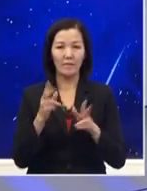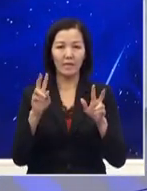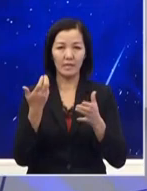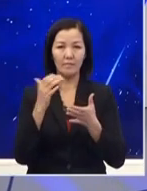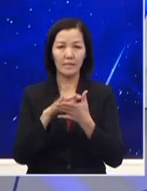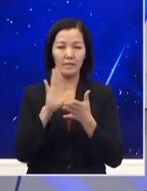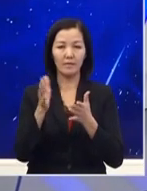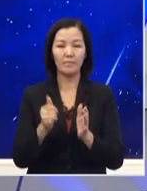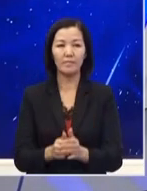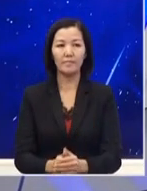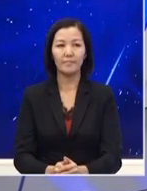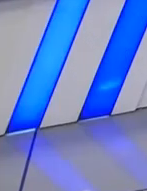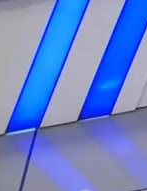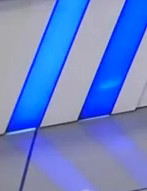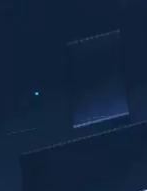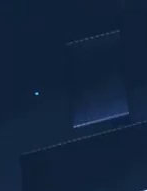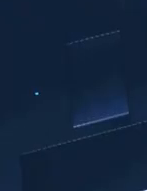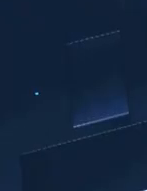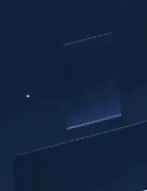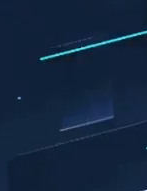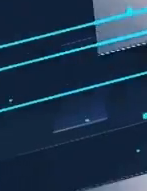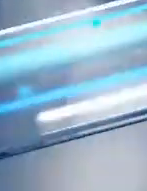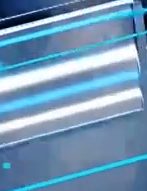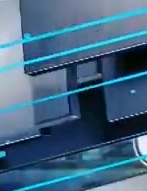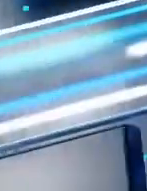выпуска коротко о самом важном.